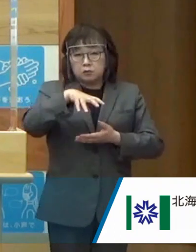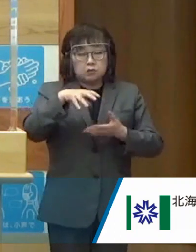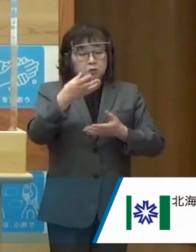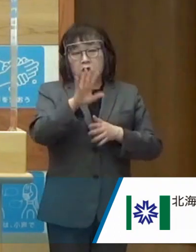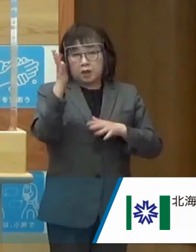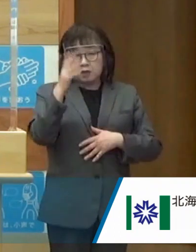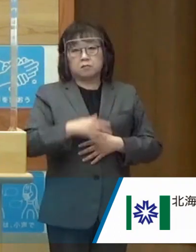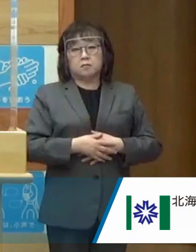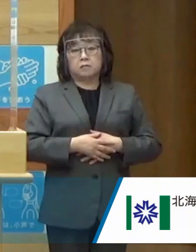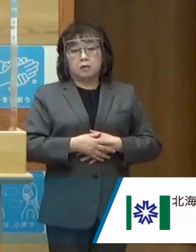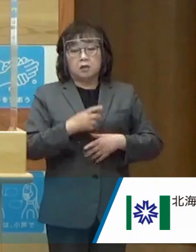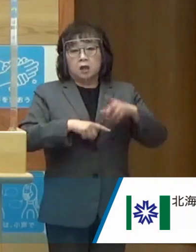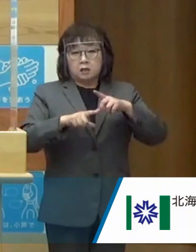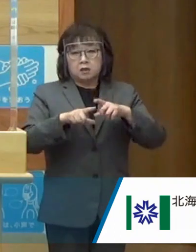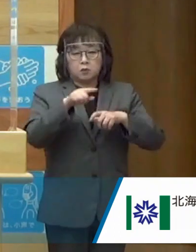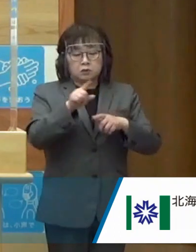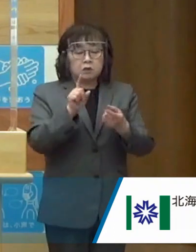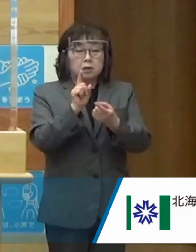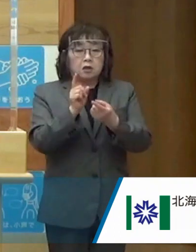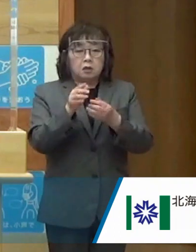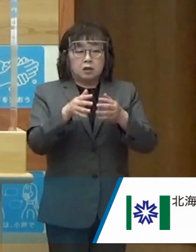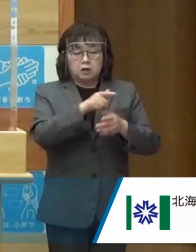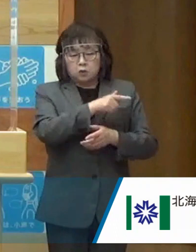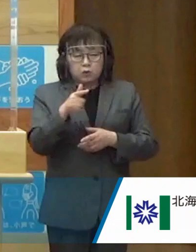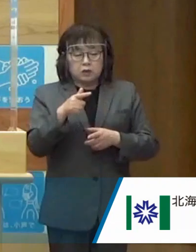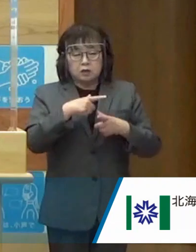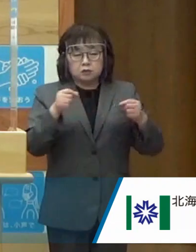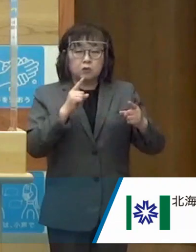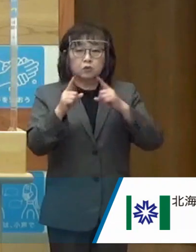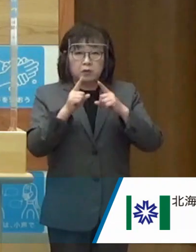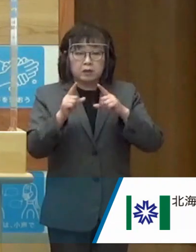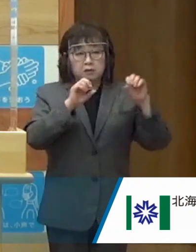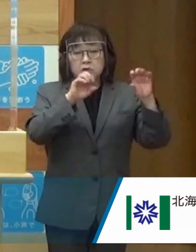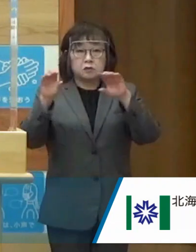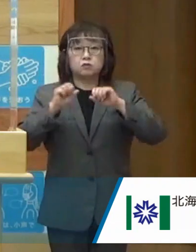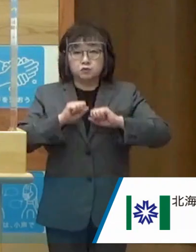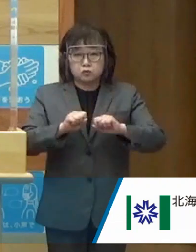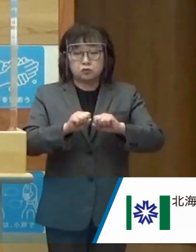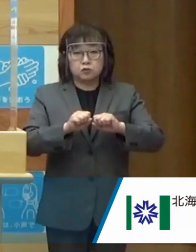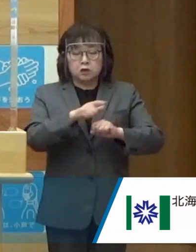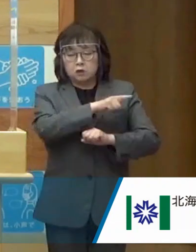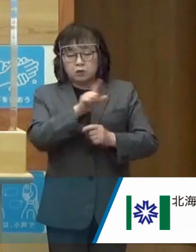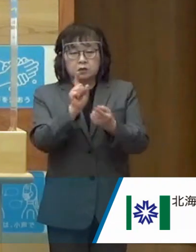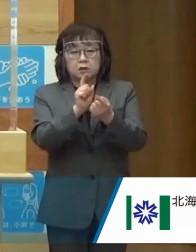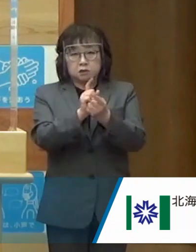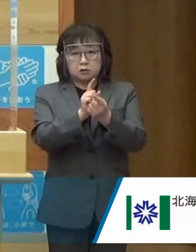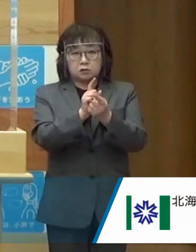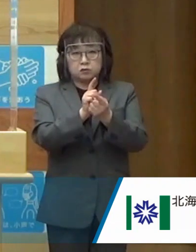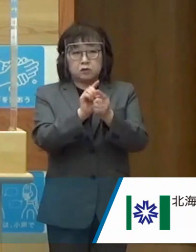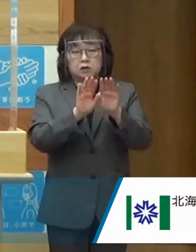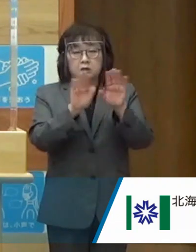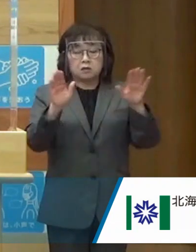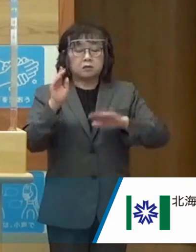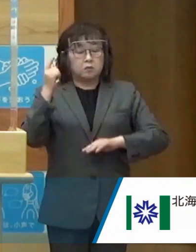をせず、さらにはこうした取り組みの多言語による周知など、さまざまな対策が講じられ